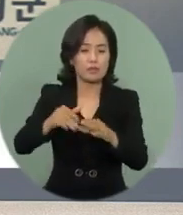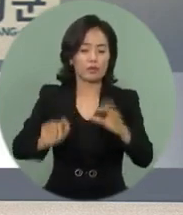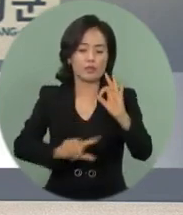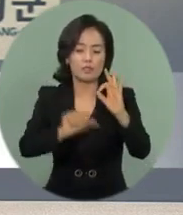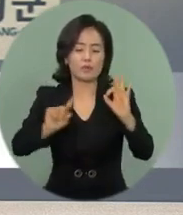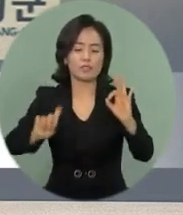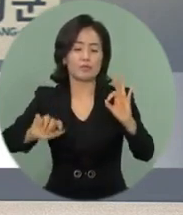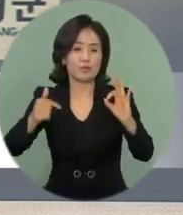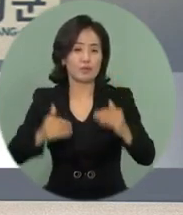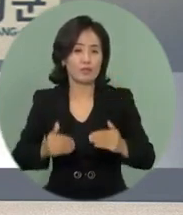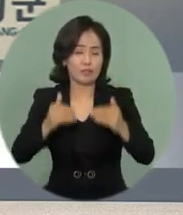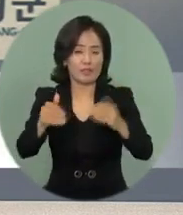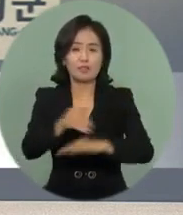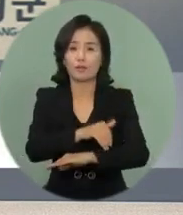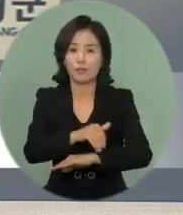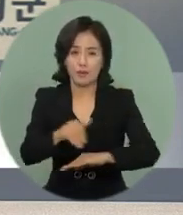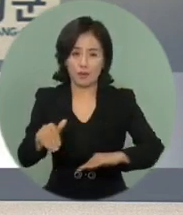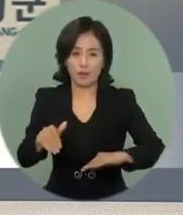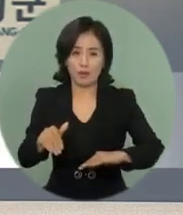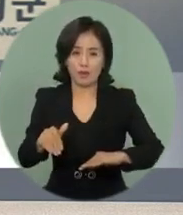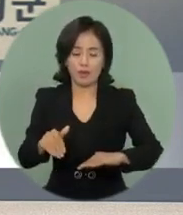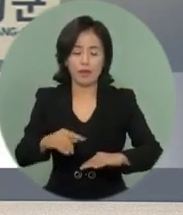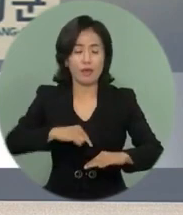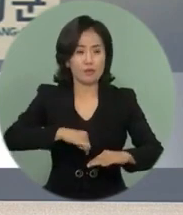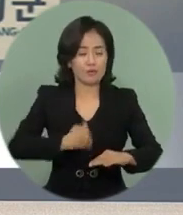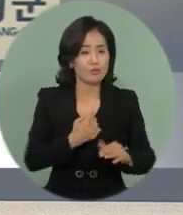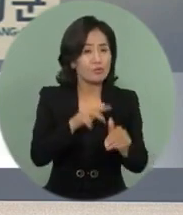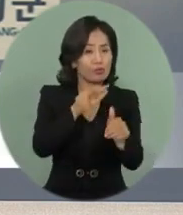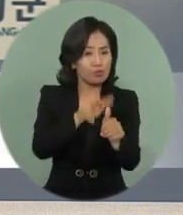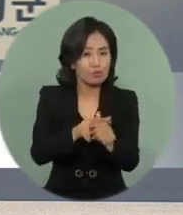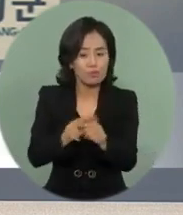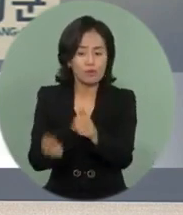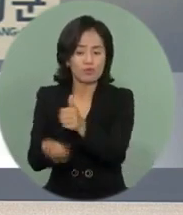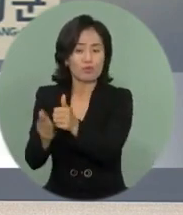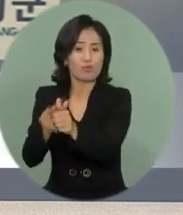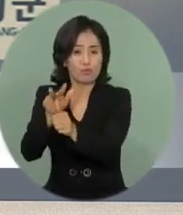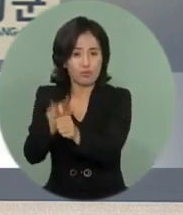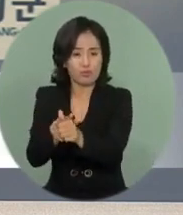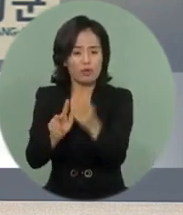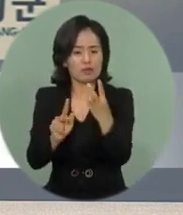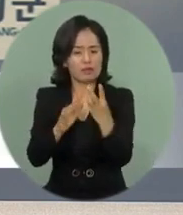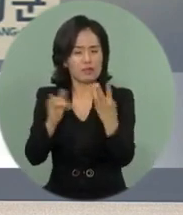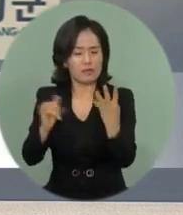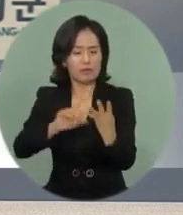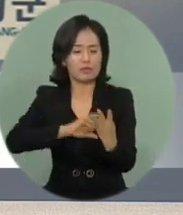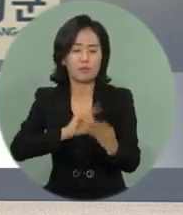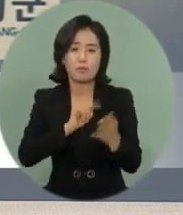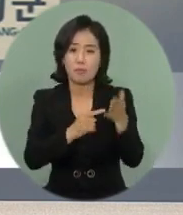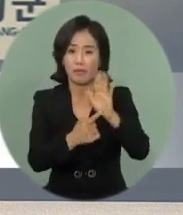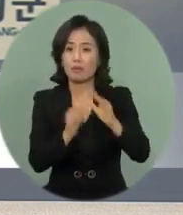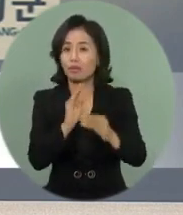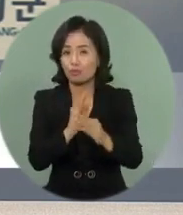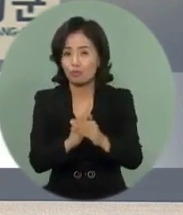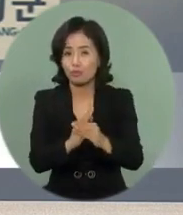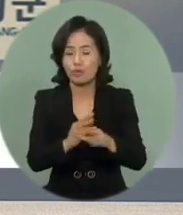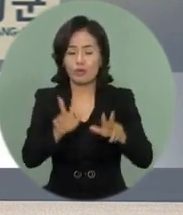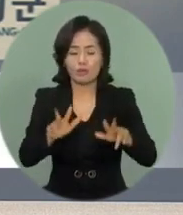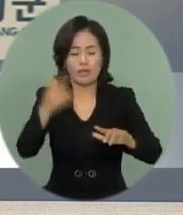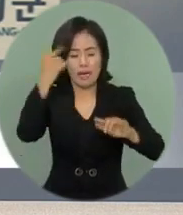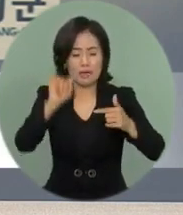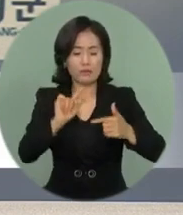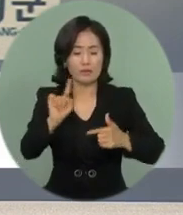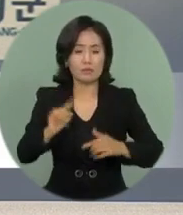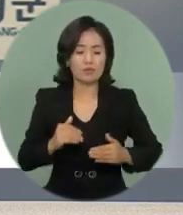오는 10월 16일 치러지는데요. 자천, 타천 서너 명의 출마자들이 거론되고 있습니다. 한편 현재